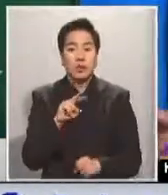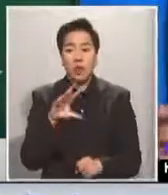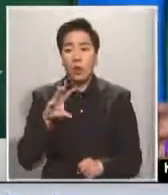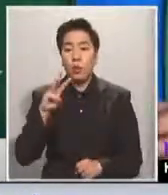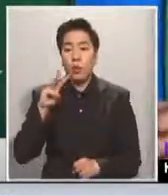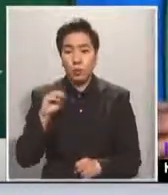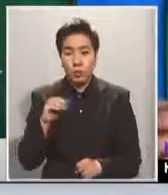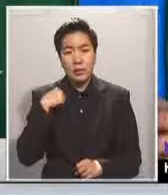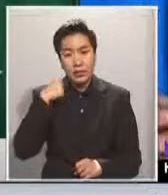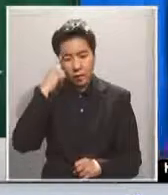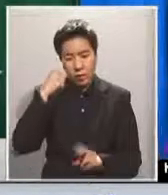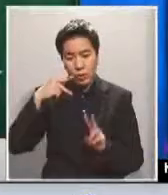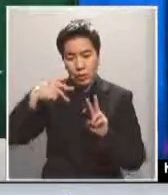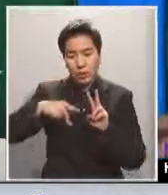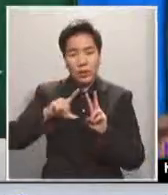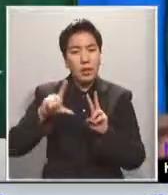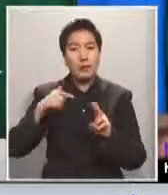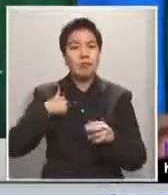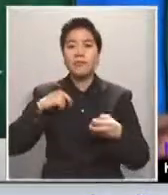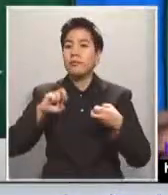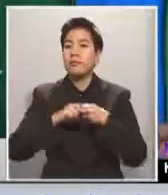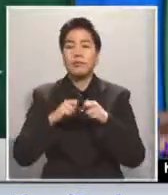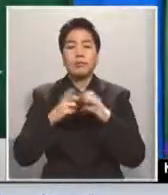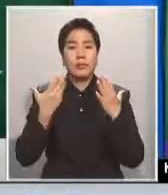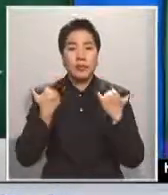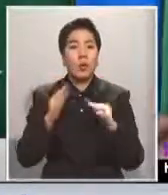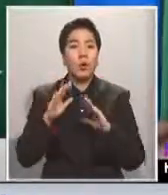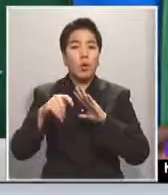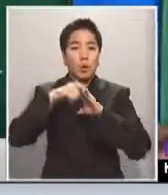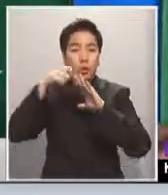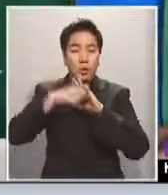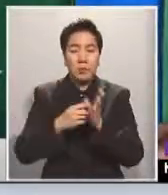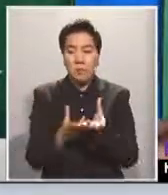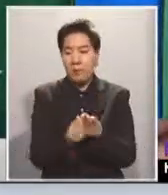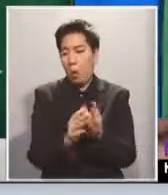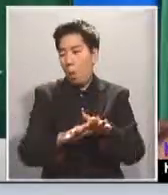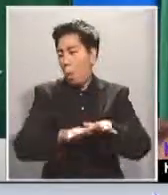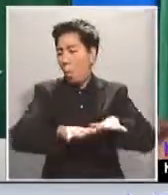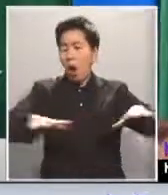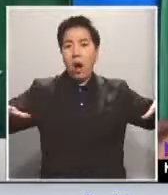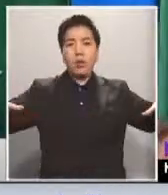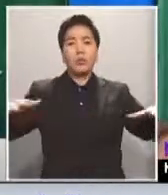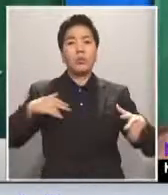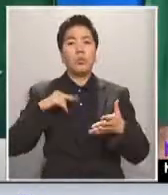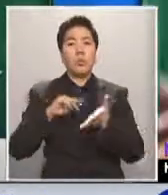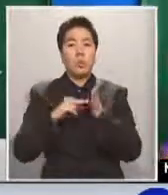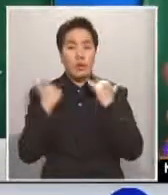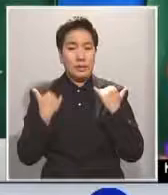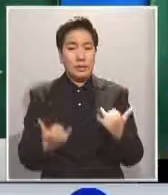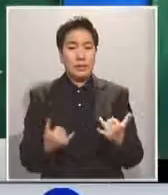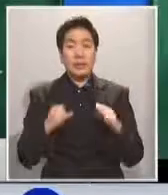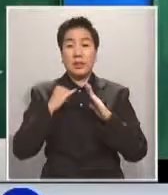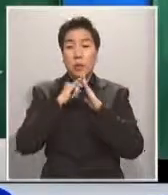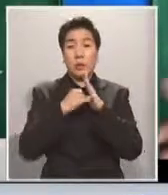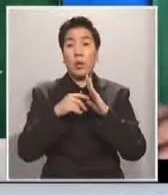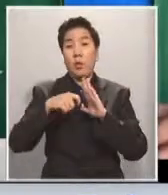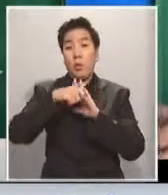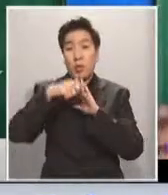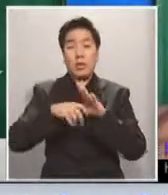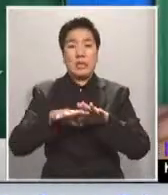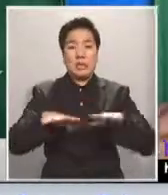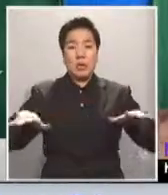ไม่น่าจะมีปัญหาเนื่องจากว่าลูกค้าของโคราชพื้นที่กว้างวัตถุประสงค์แล้วก็กิจกรรมของลูกค้าที่เข้าม